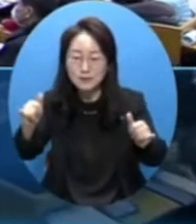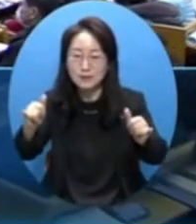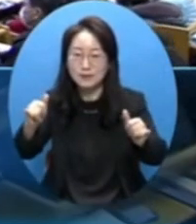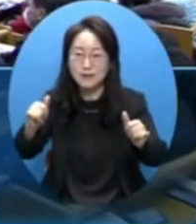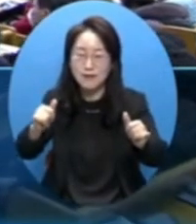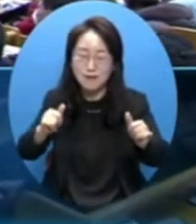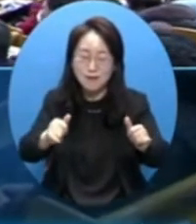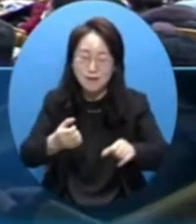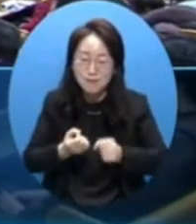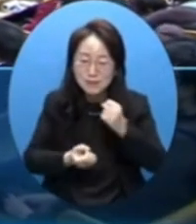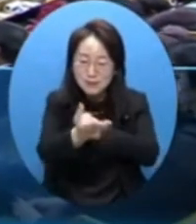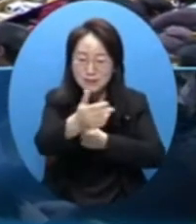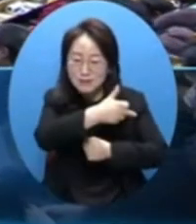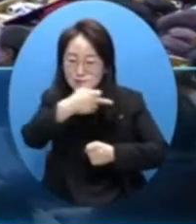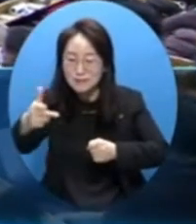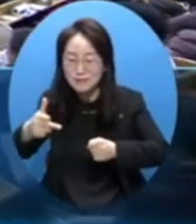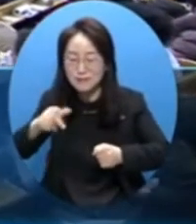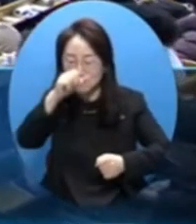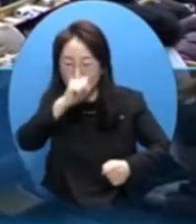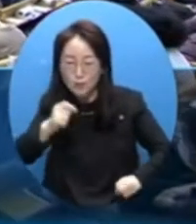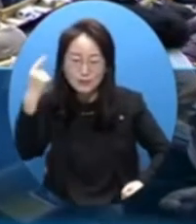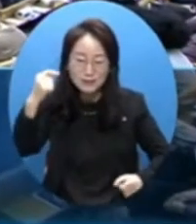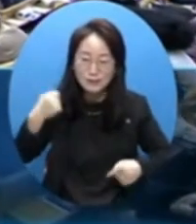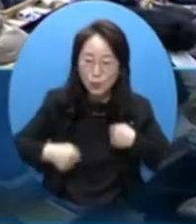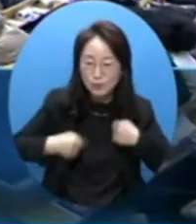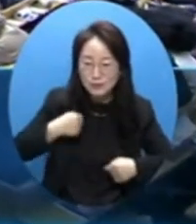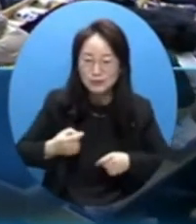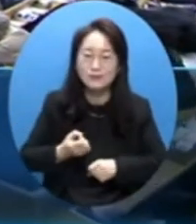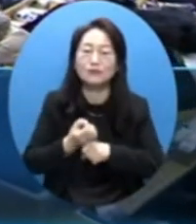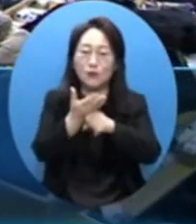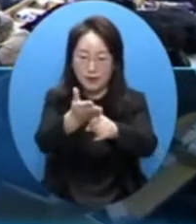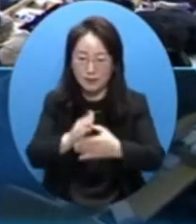큰 기쁨의 좋은 소식을 너희에게 전하노라